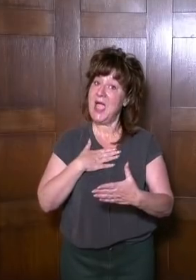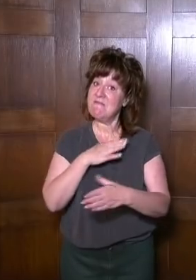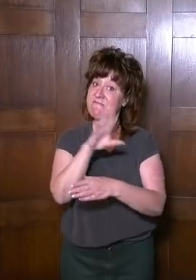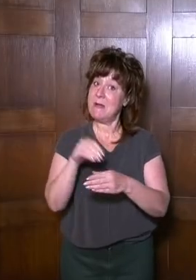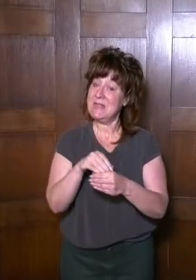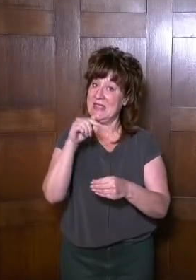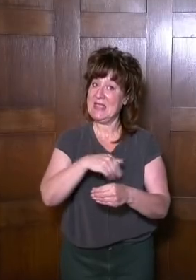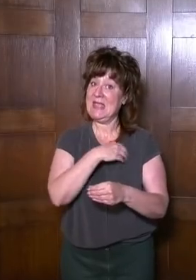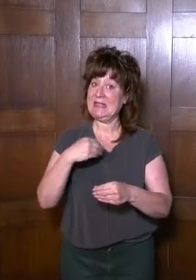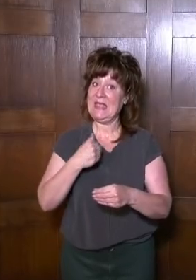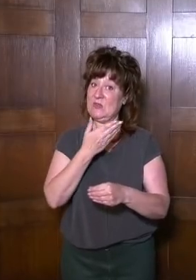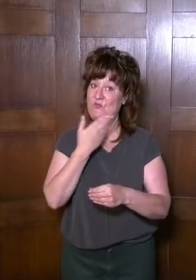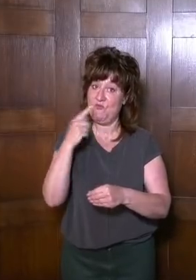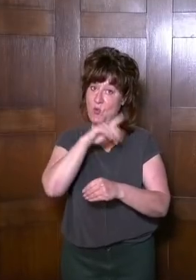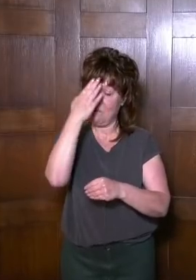Dresden nicht ganz unbekannt.